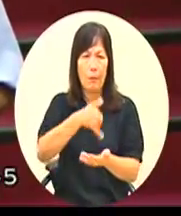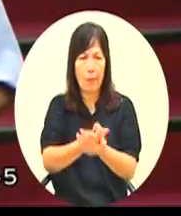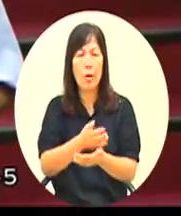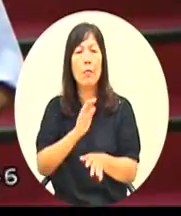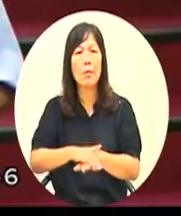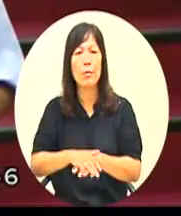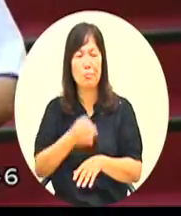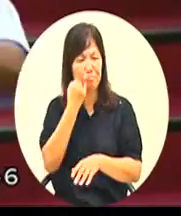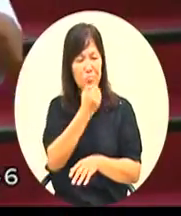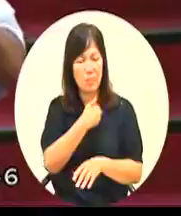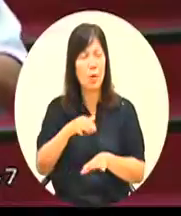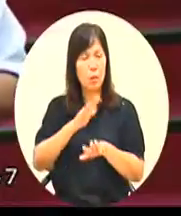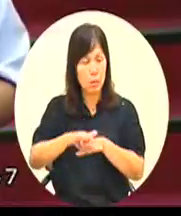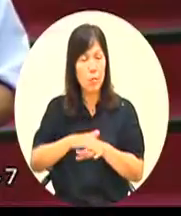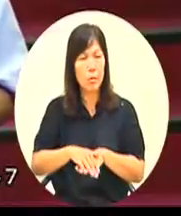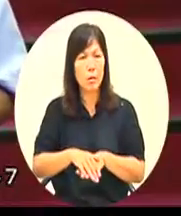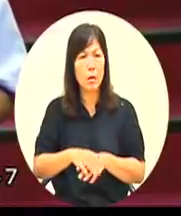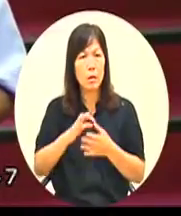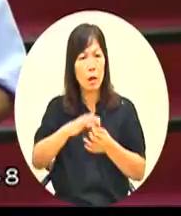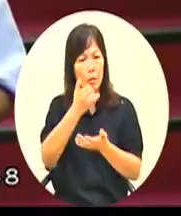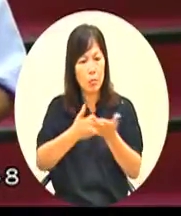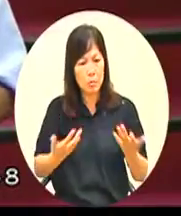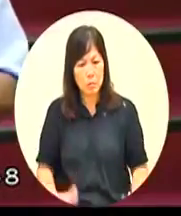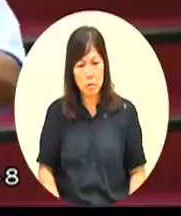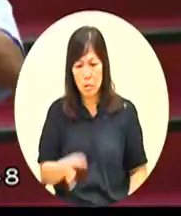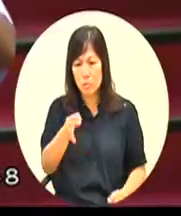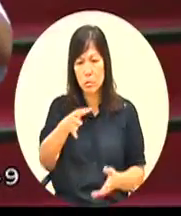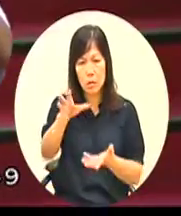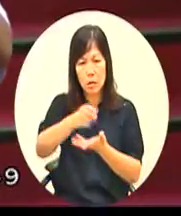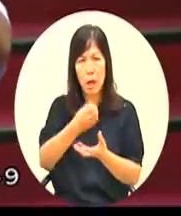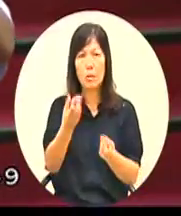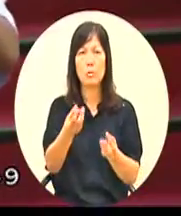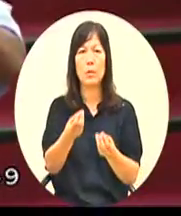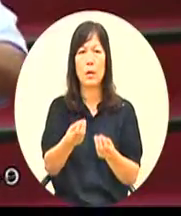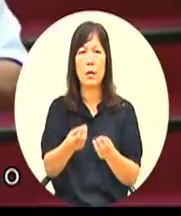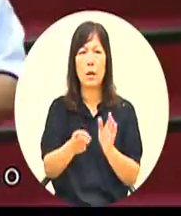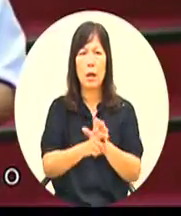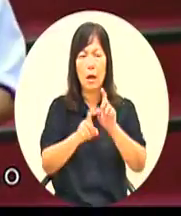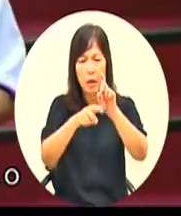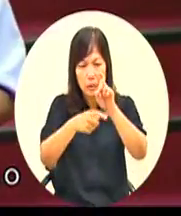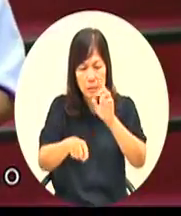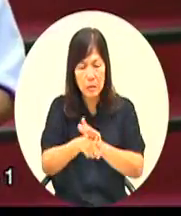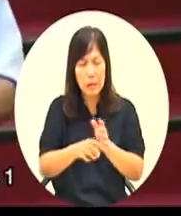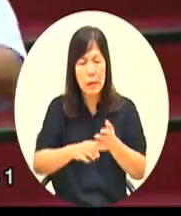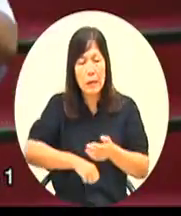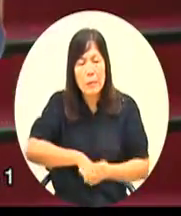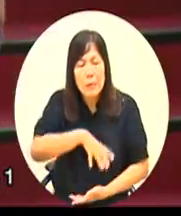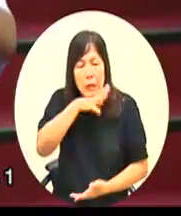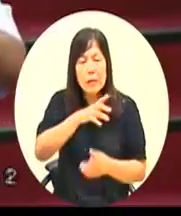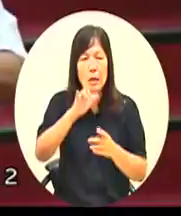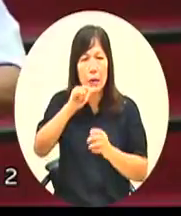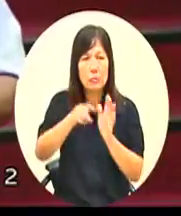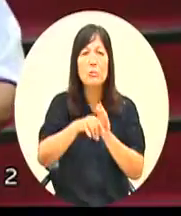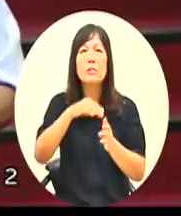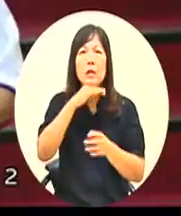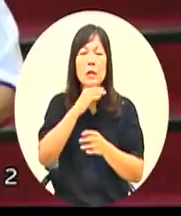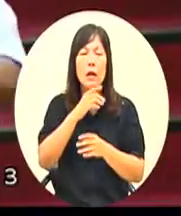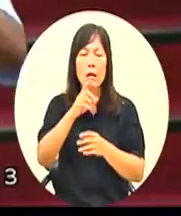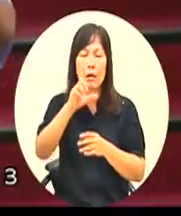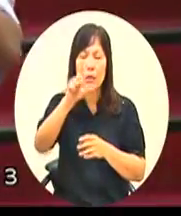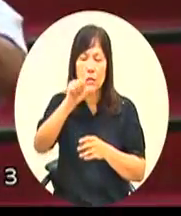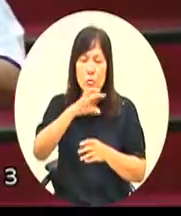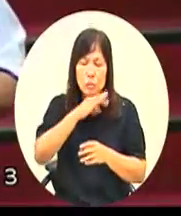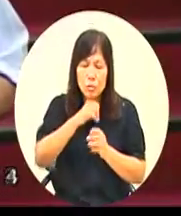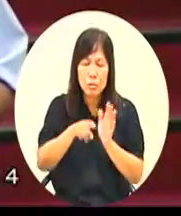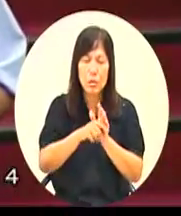能啊，领不到退休金了啊。10个比较年纪大的老师啊，可能到65岁，可